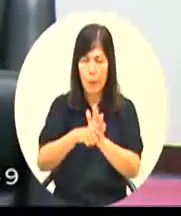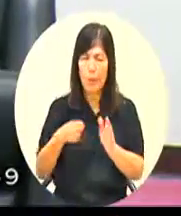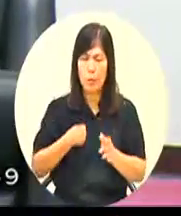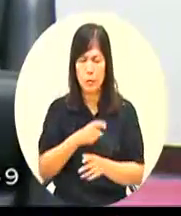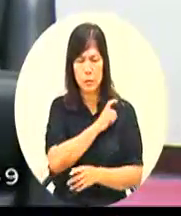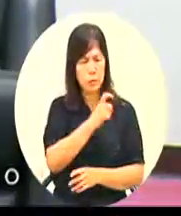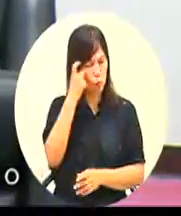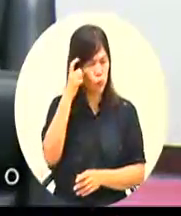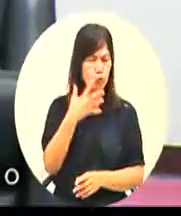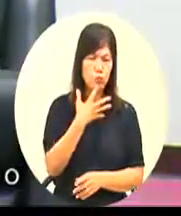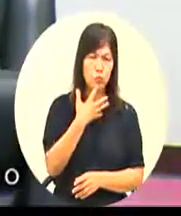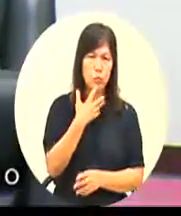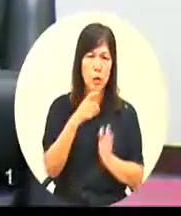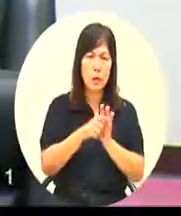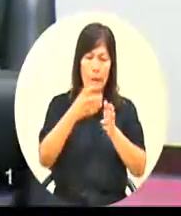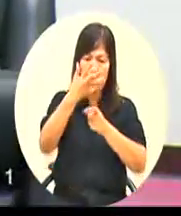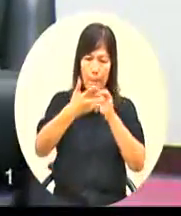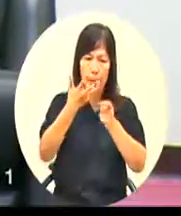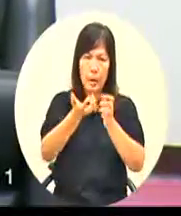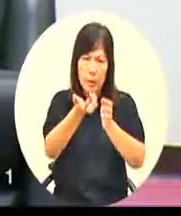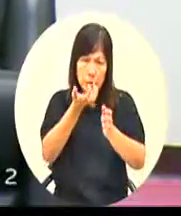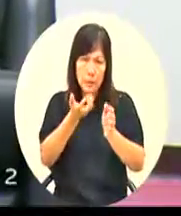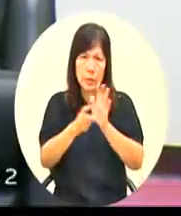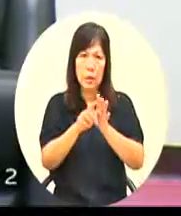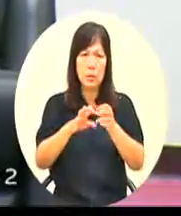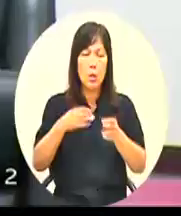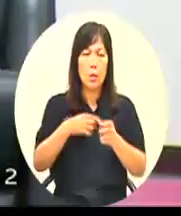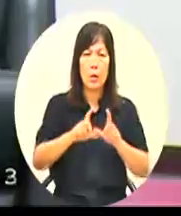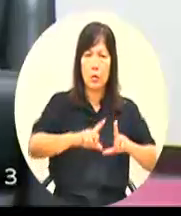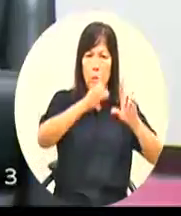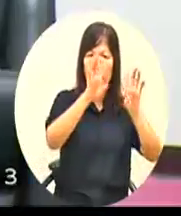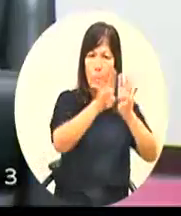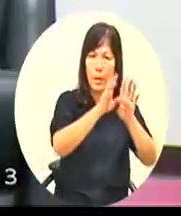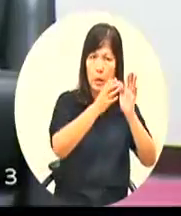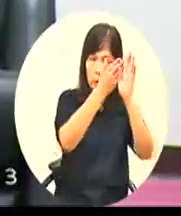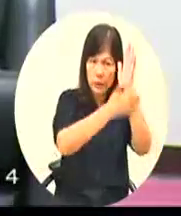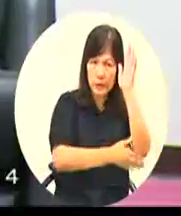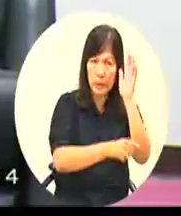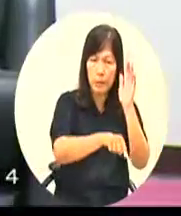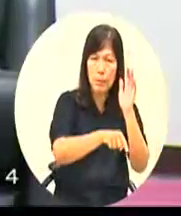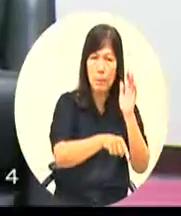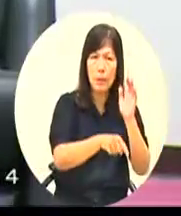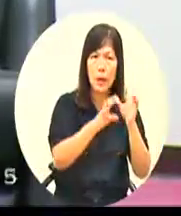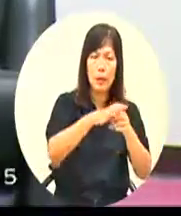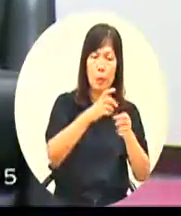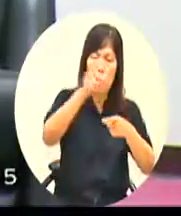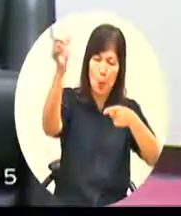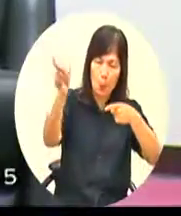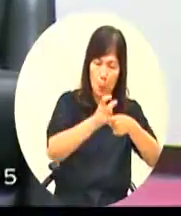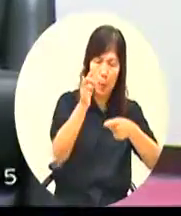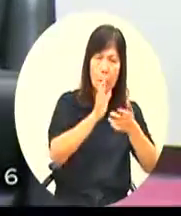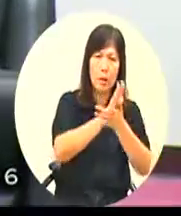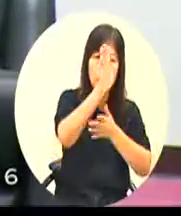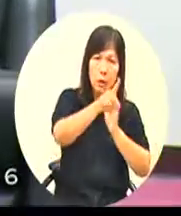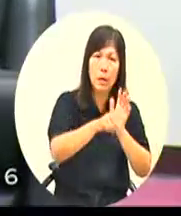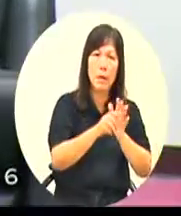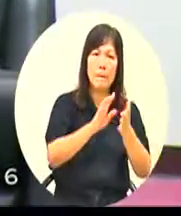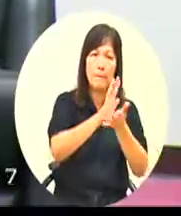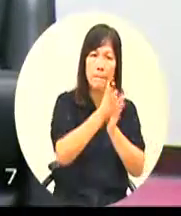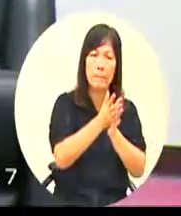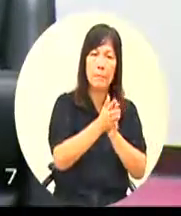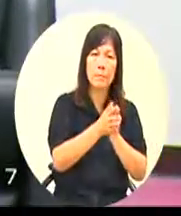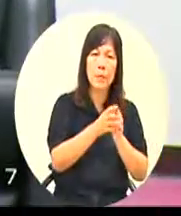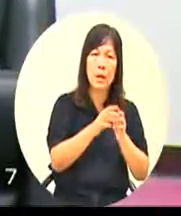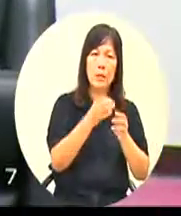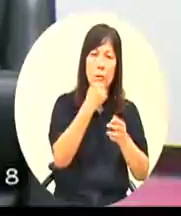闷，都是在8年前的时候一样，我们的东门墙啊，也是因为我们的风灾台风，就是